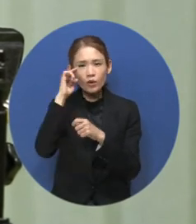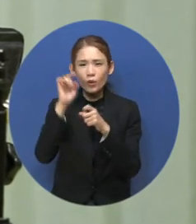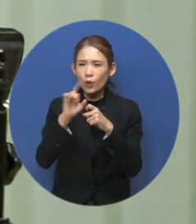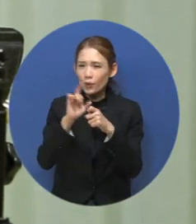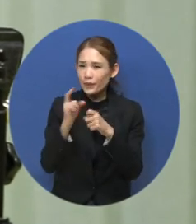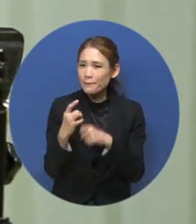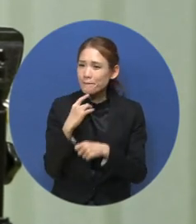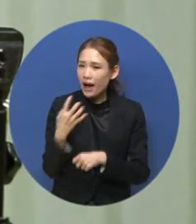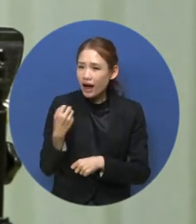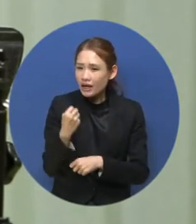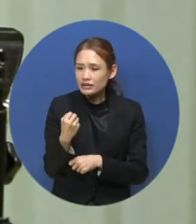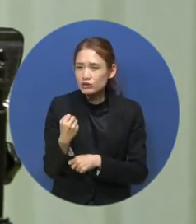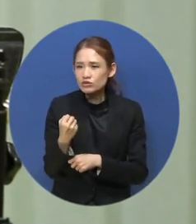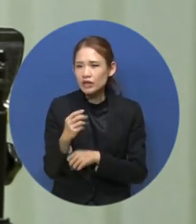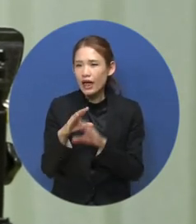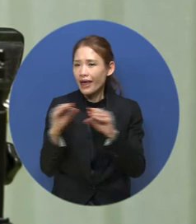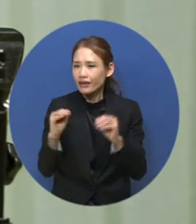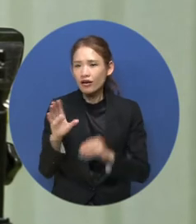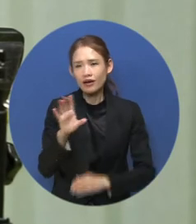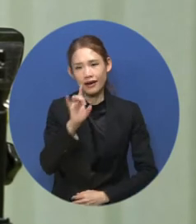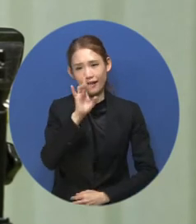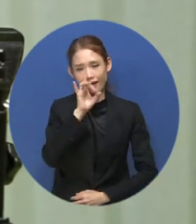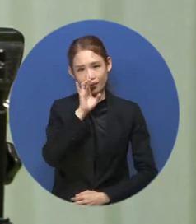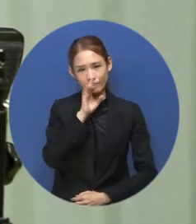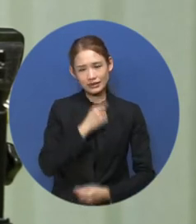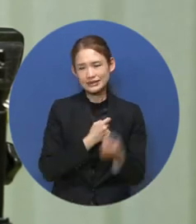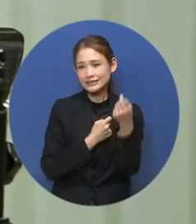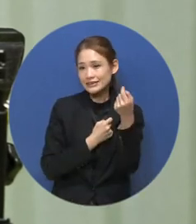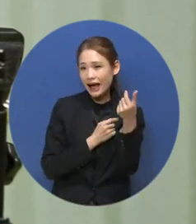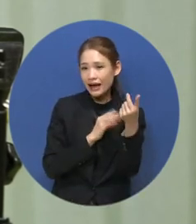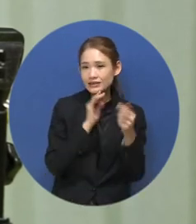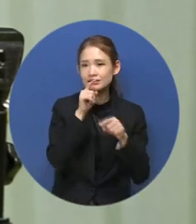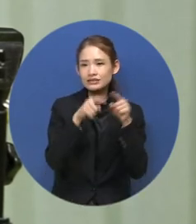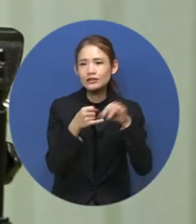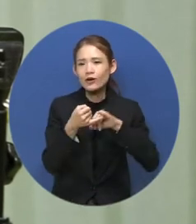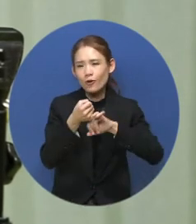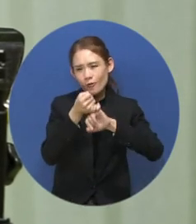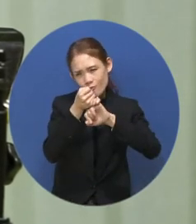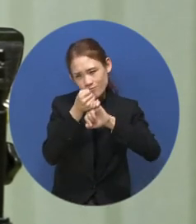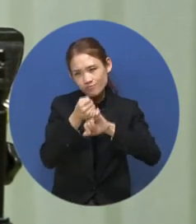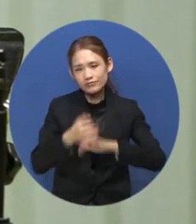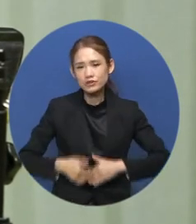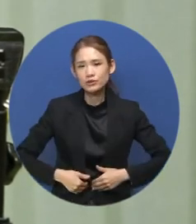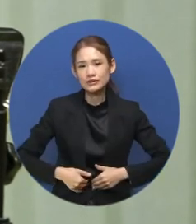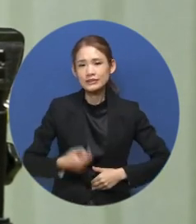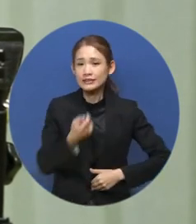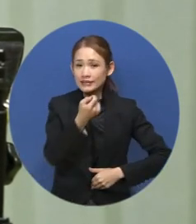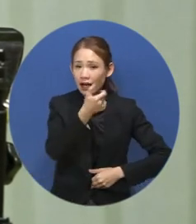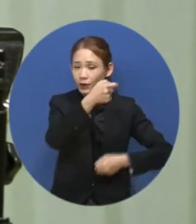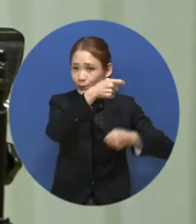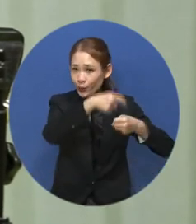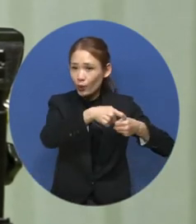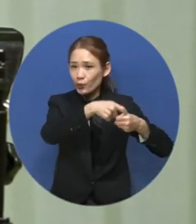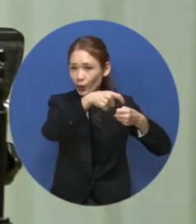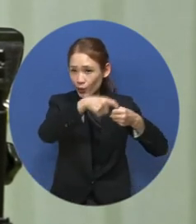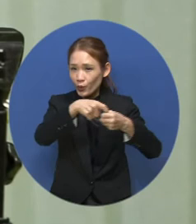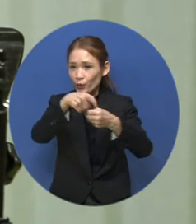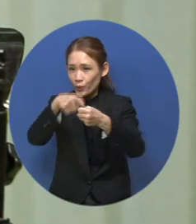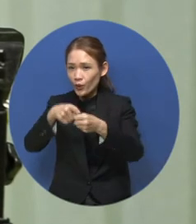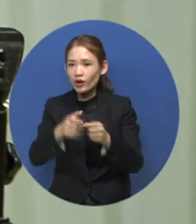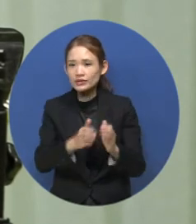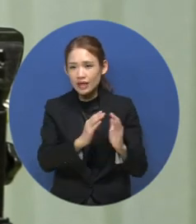없잖아요. 작은 실천이라도 꼭 하시길 바라고 작은 목표를 세워서 그